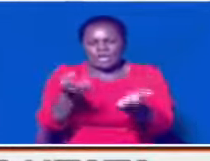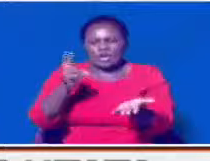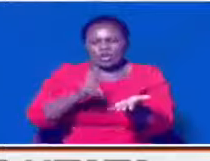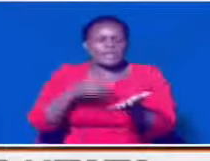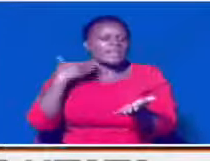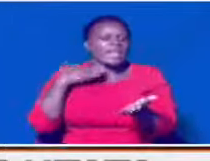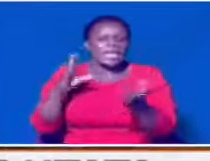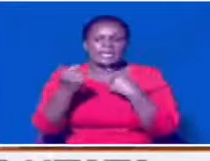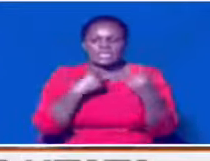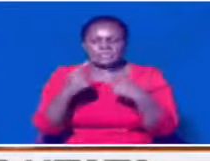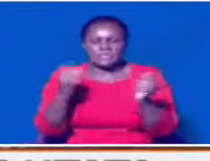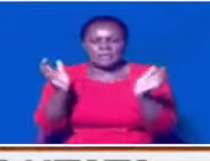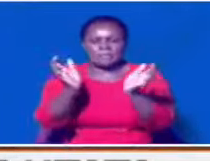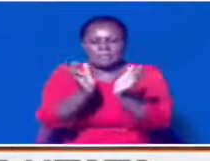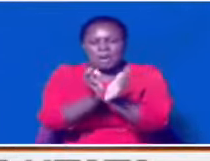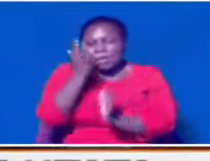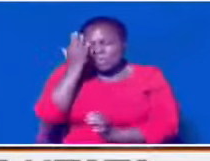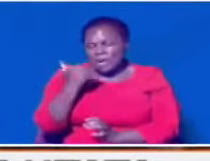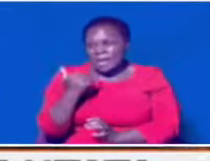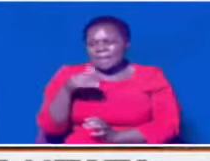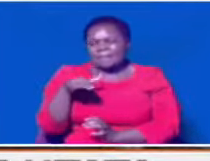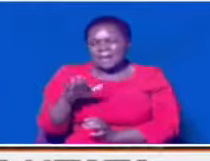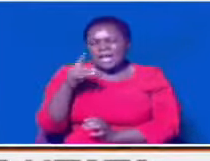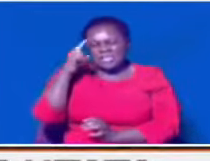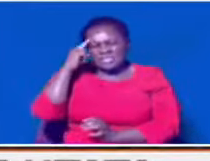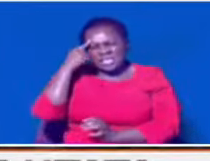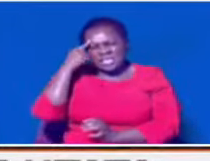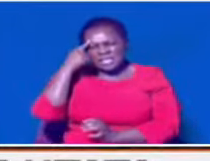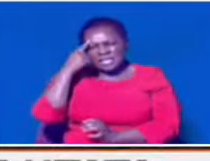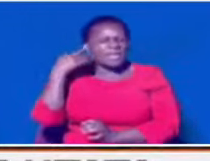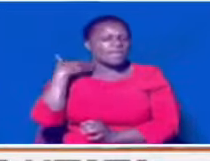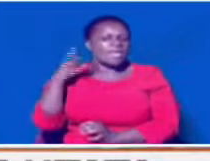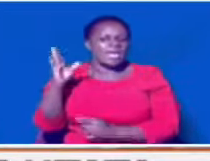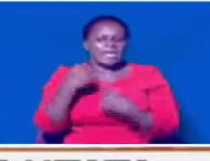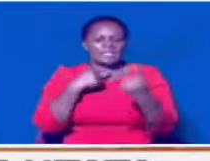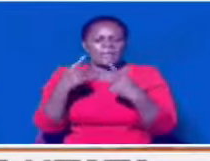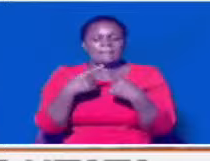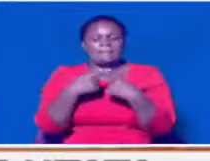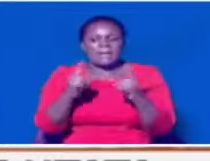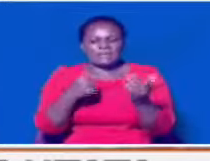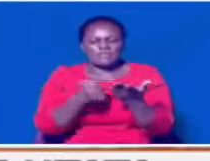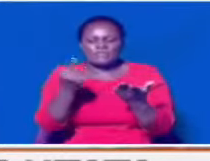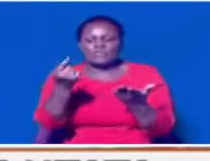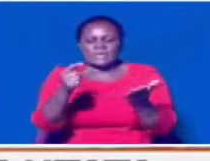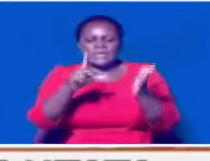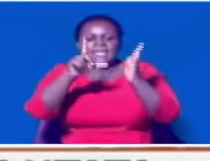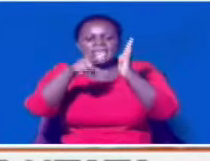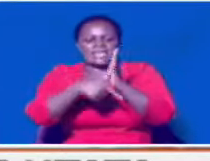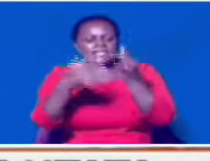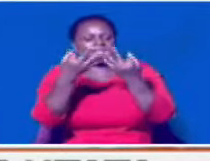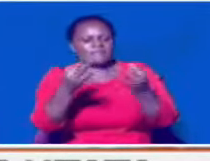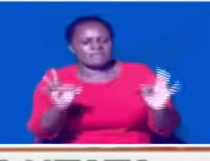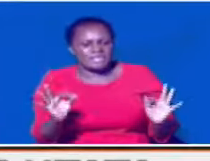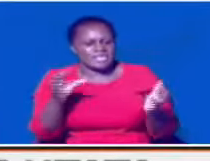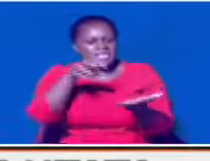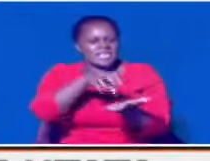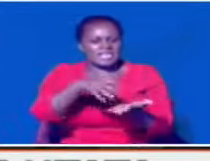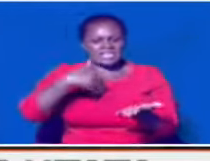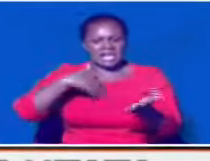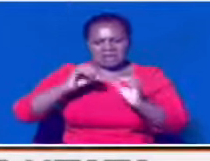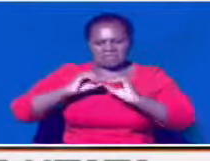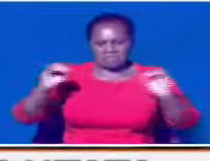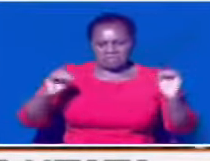chuki. Alikamatwa kwa madai yaliyodhaniwa kuchochea vurugu. Ingawa wiki kadhaa baadaye aliachiliwa bila kesi ya